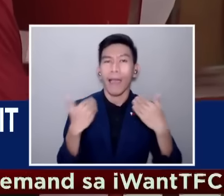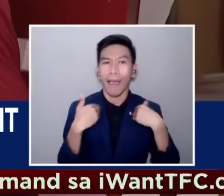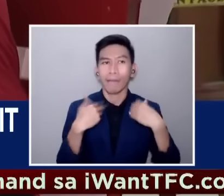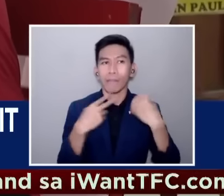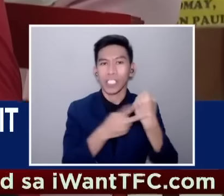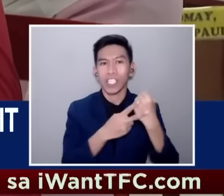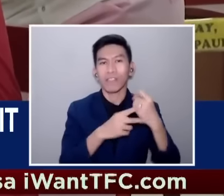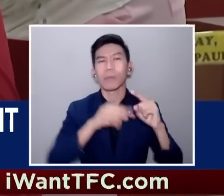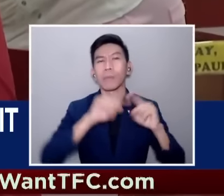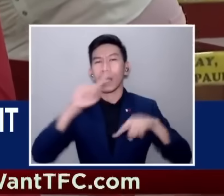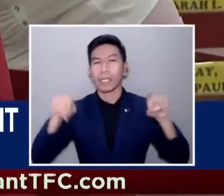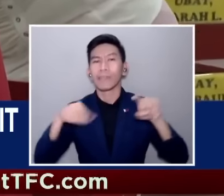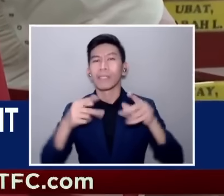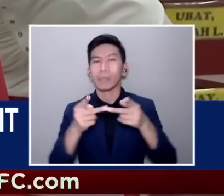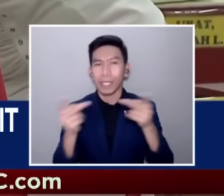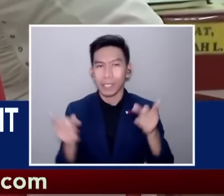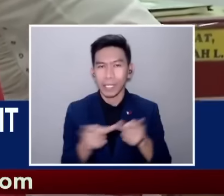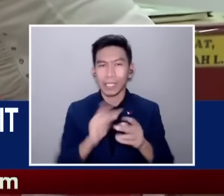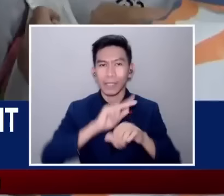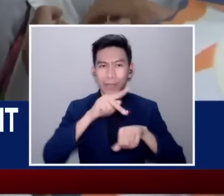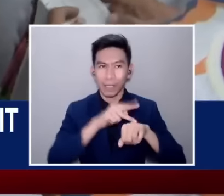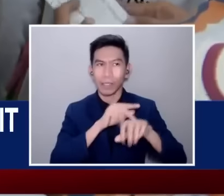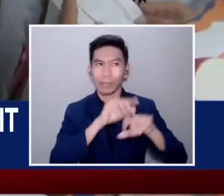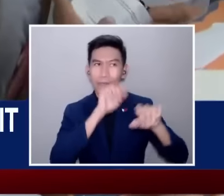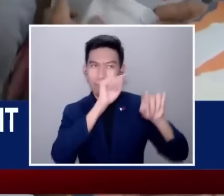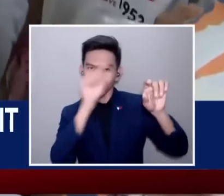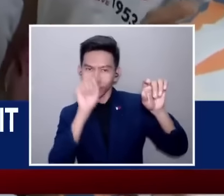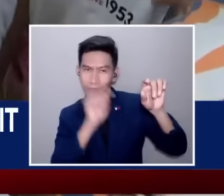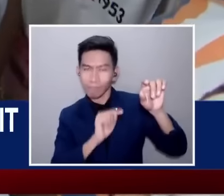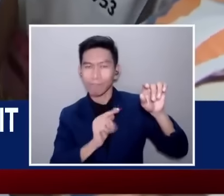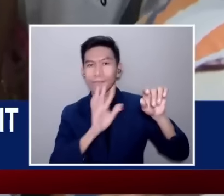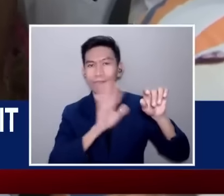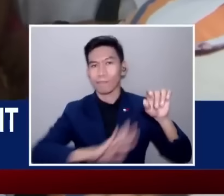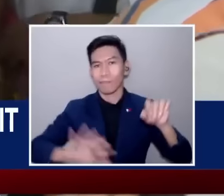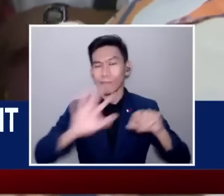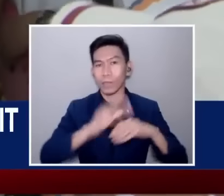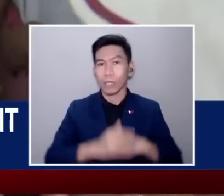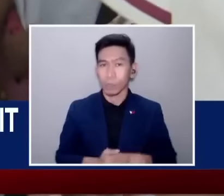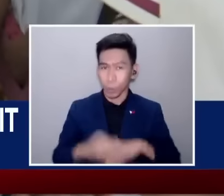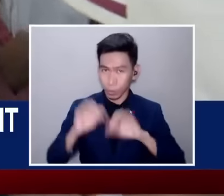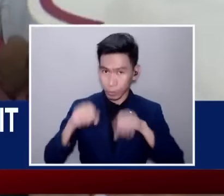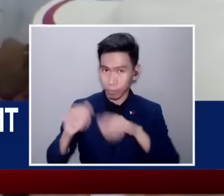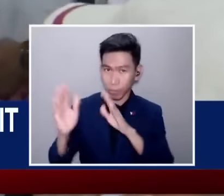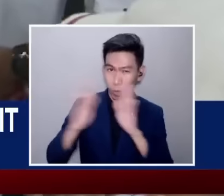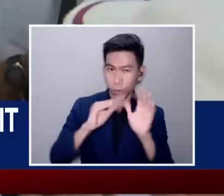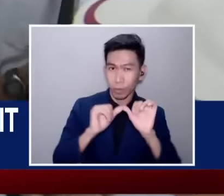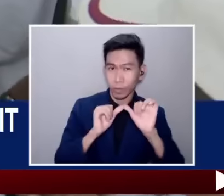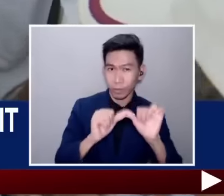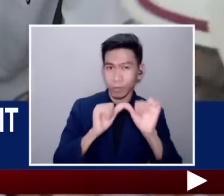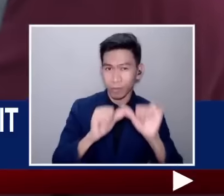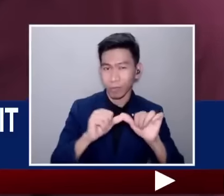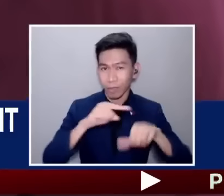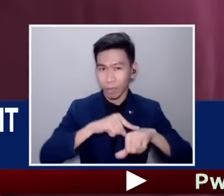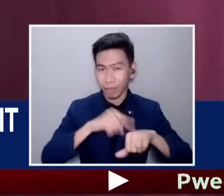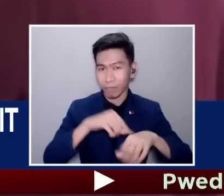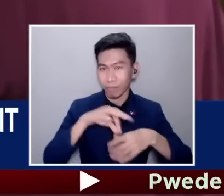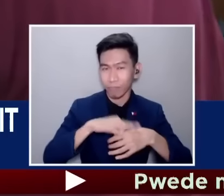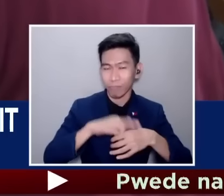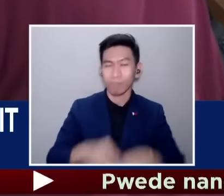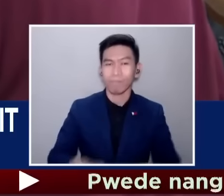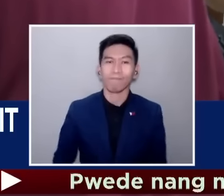bansa. Sir, may pag-asa bang ma-extend ang oras ng botohan? Kasi ilang minuto magsasara na yung mga presinto. Unfortunately po, sa kasalukuyan,